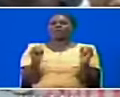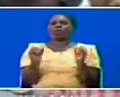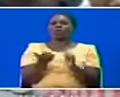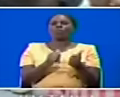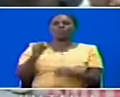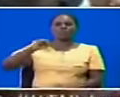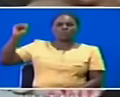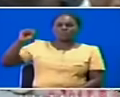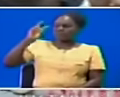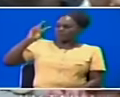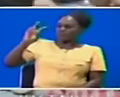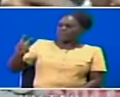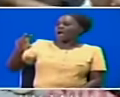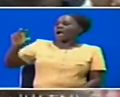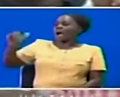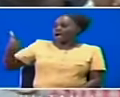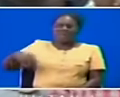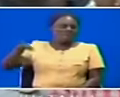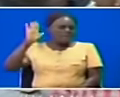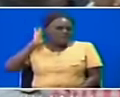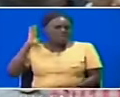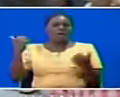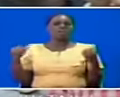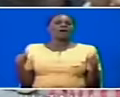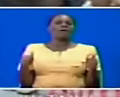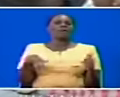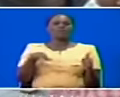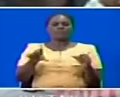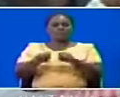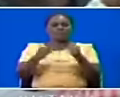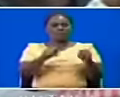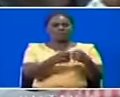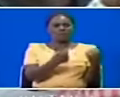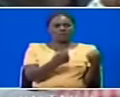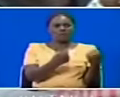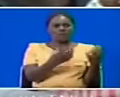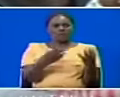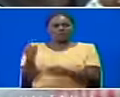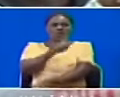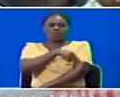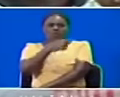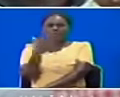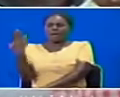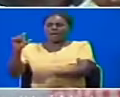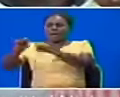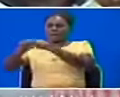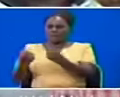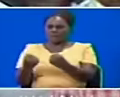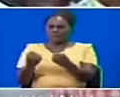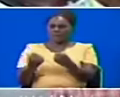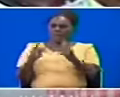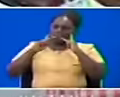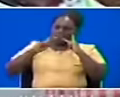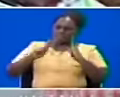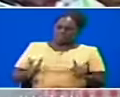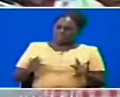kisiasa. Tunaona ya kwamba kuna wengine hawajasikia hiyo maneno na ndio manake wanafanya vurugu kama hii. Kuna mtu amepelekwa hospitali pia amevunjika mkono. Kwa hivyo nasema tuweke amani